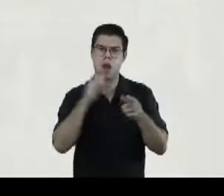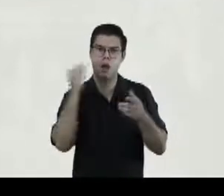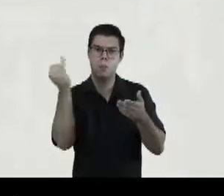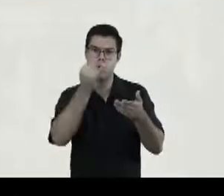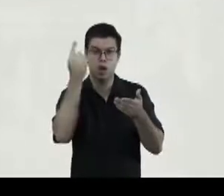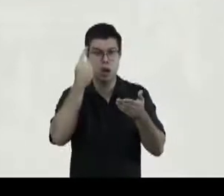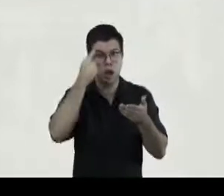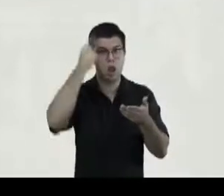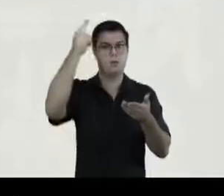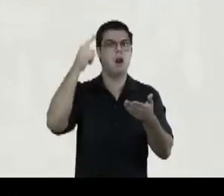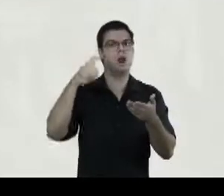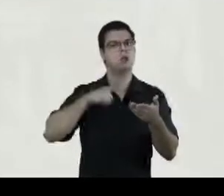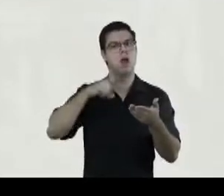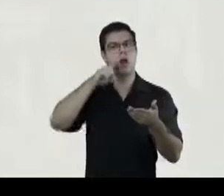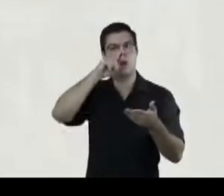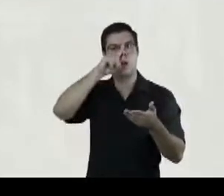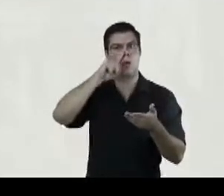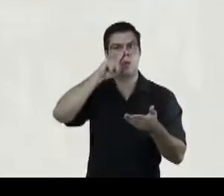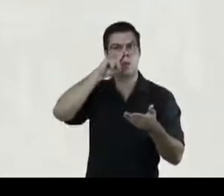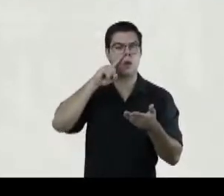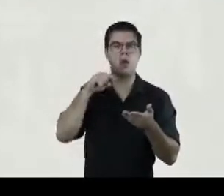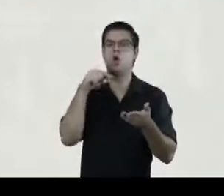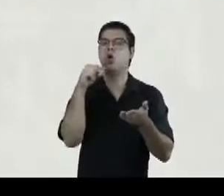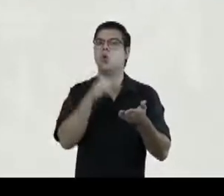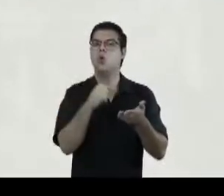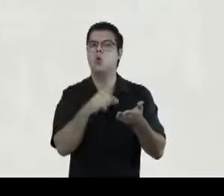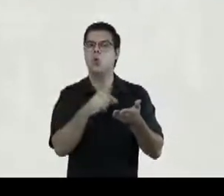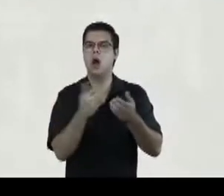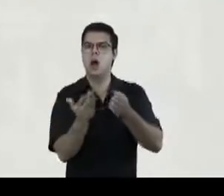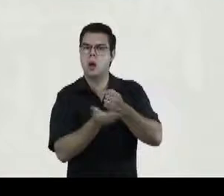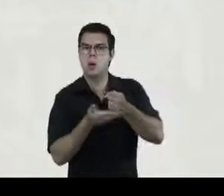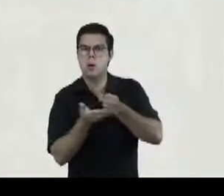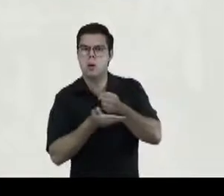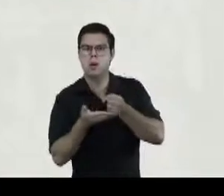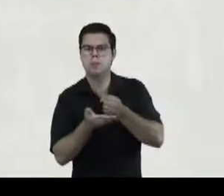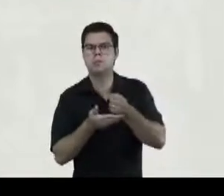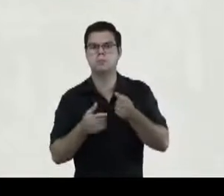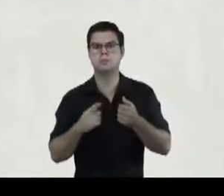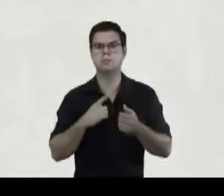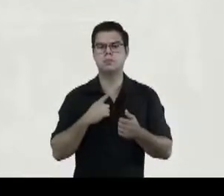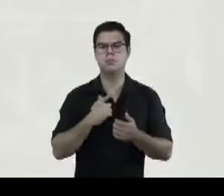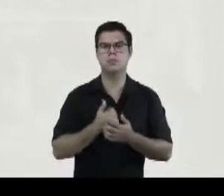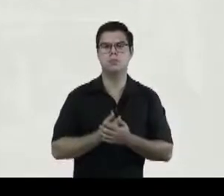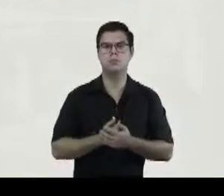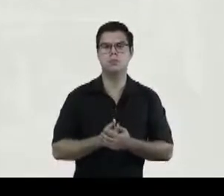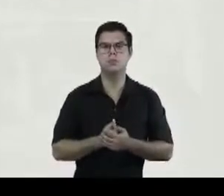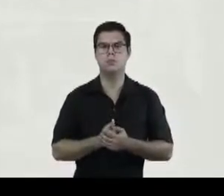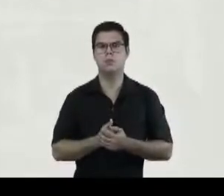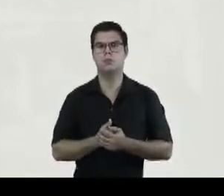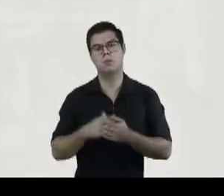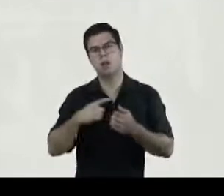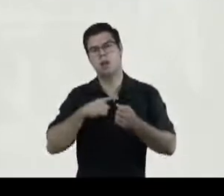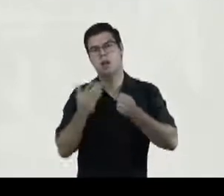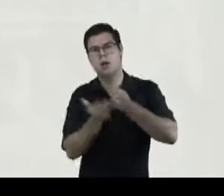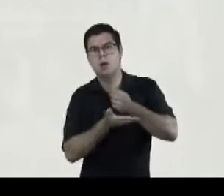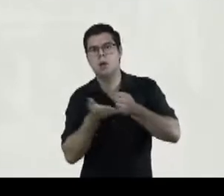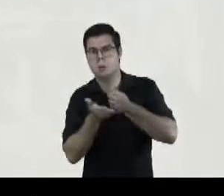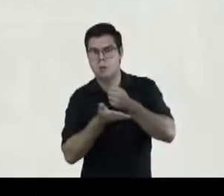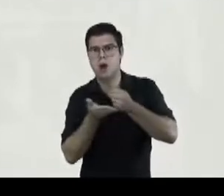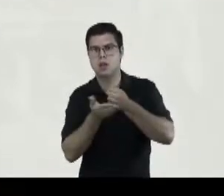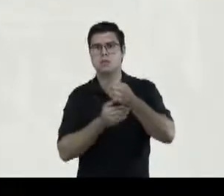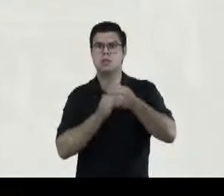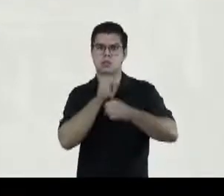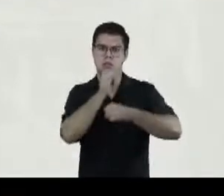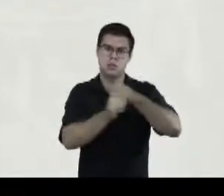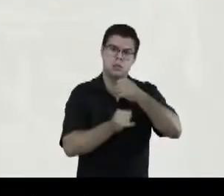est hébergée sur le site internet de la ville de Genève. Ça va rester quelque temps. Quand ils